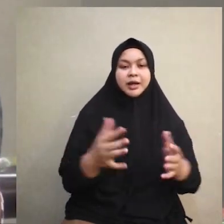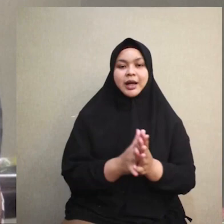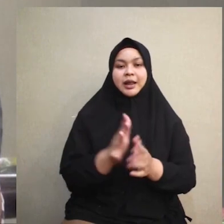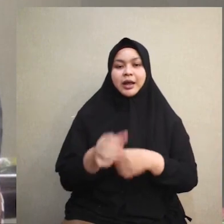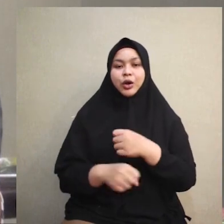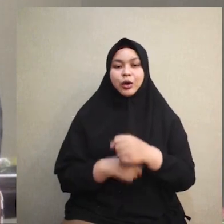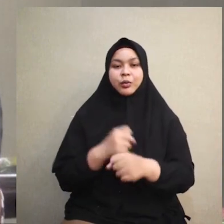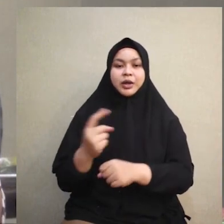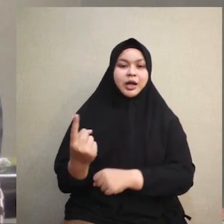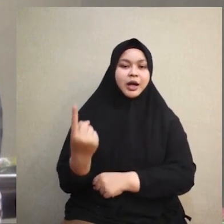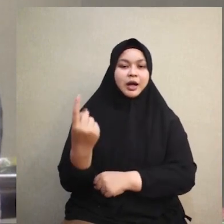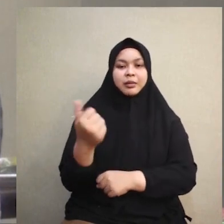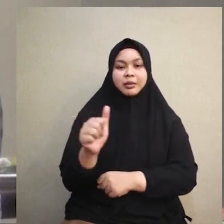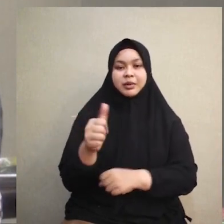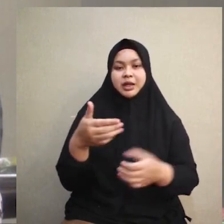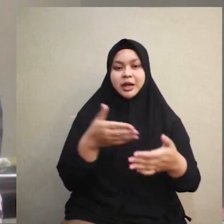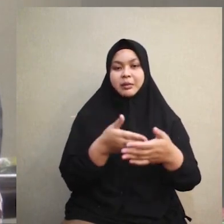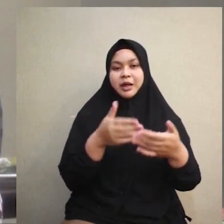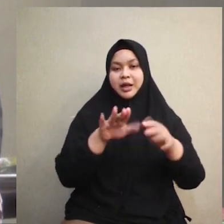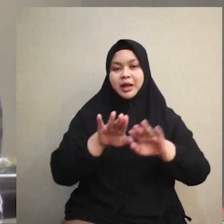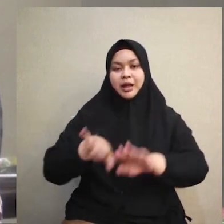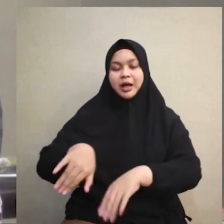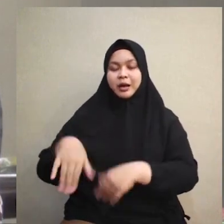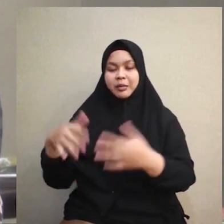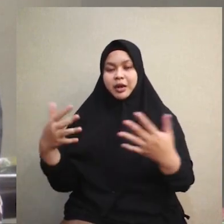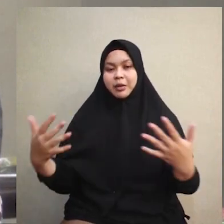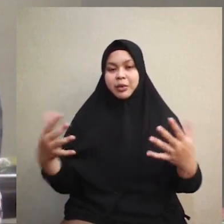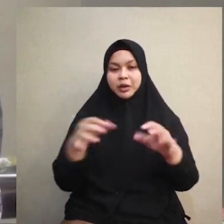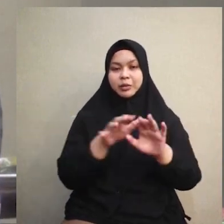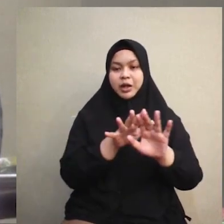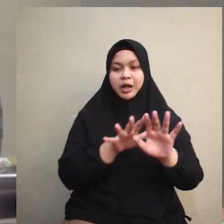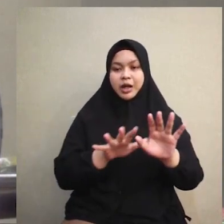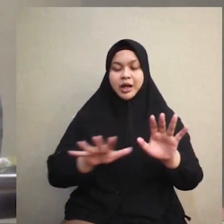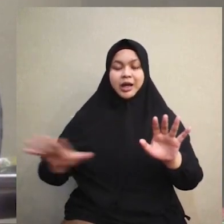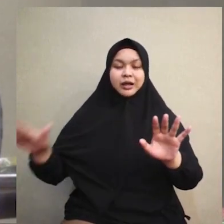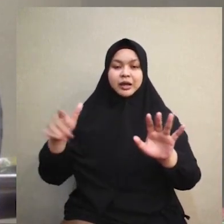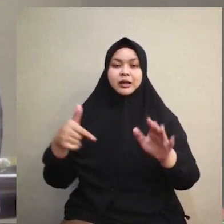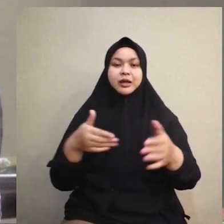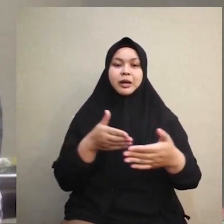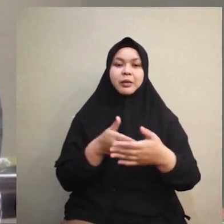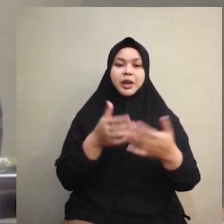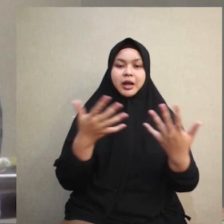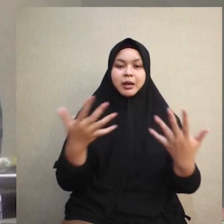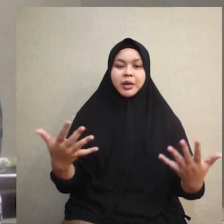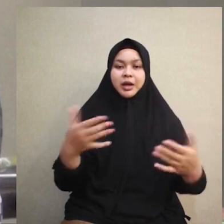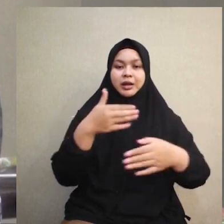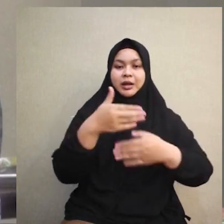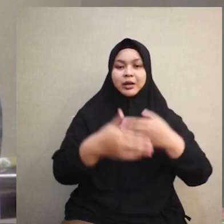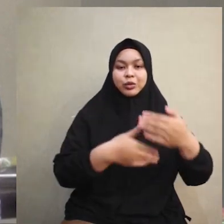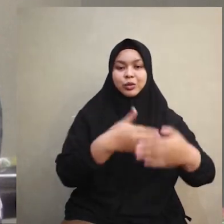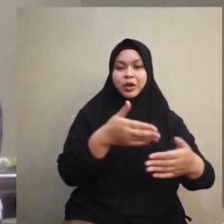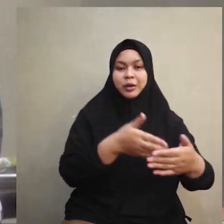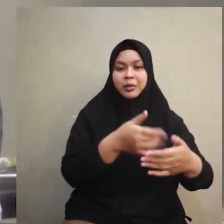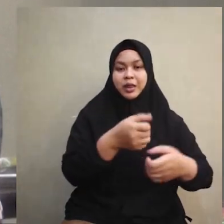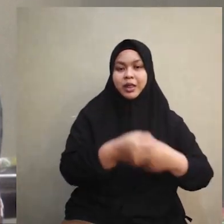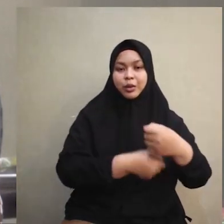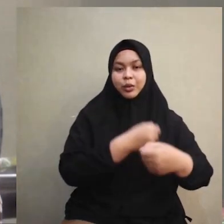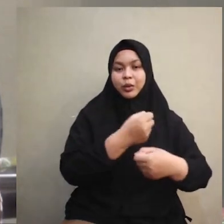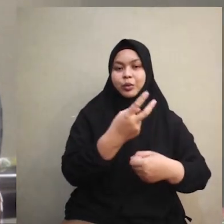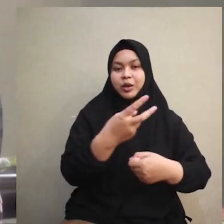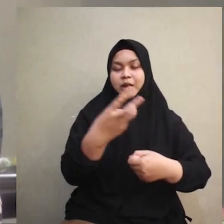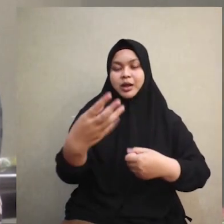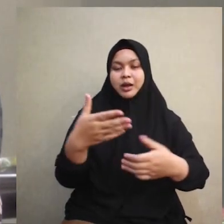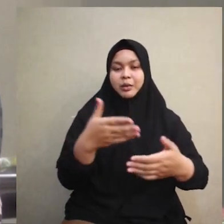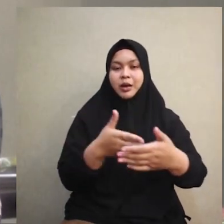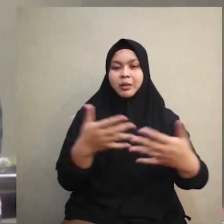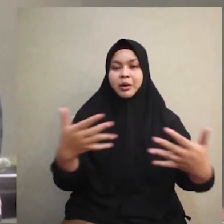akan menghilangkan hambatan apa dan secara paralel akan menghilangkan hambatan apa tahun kedua apa tahun ketiga apa atau apa dan